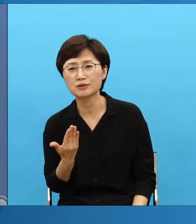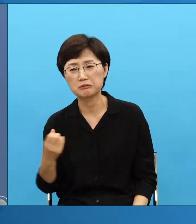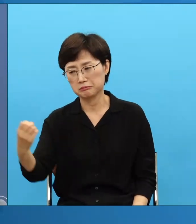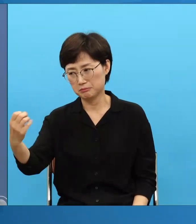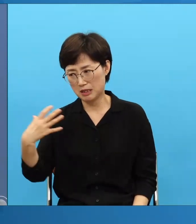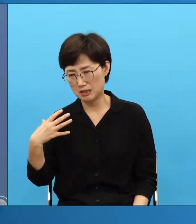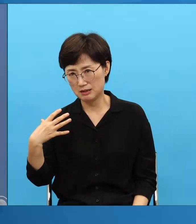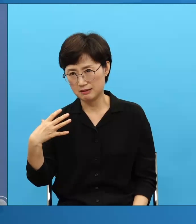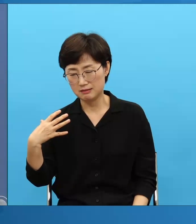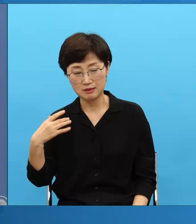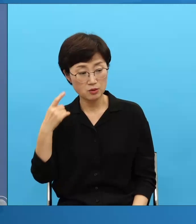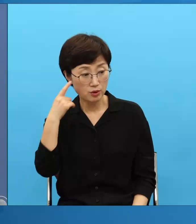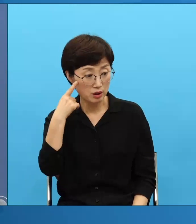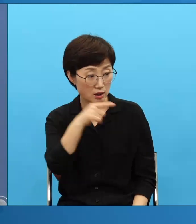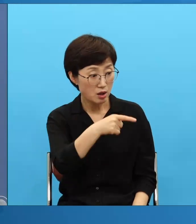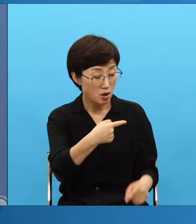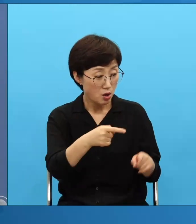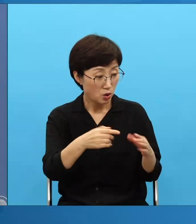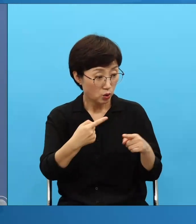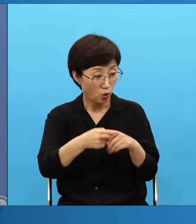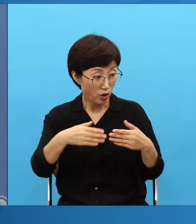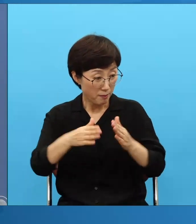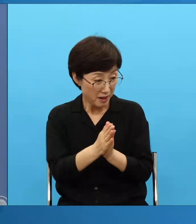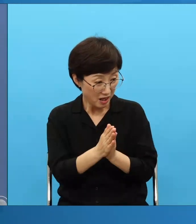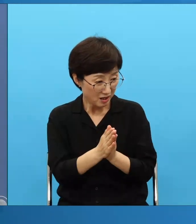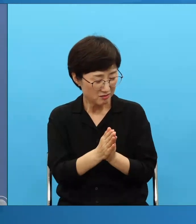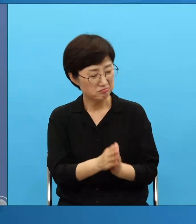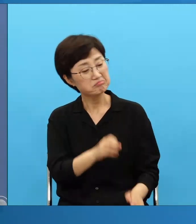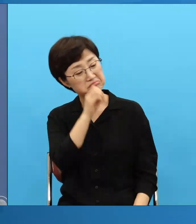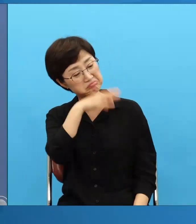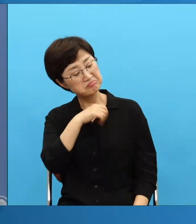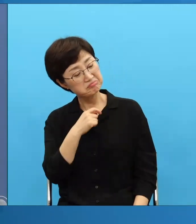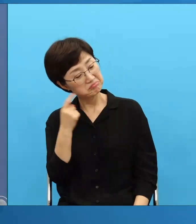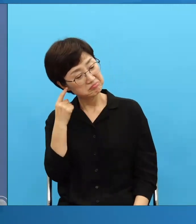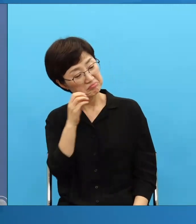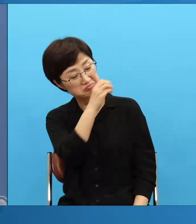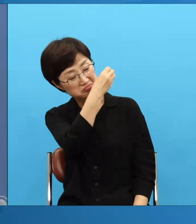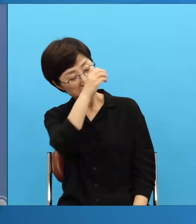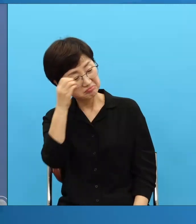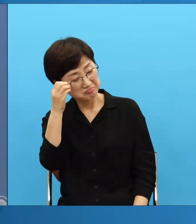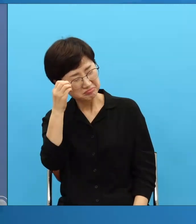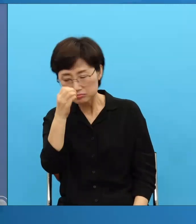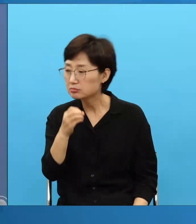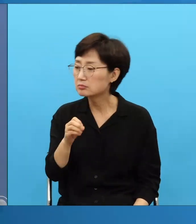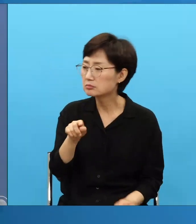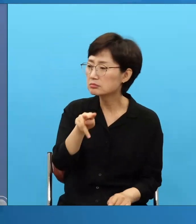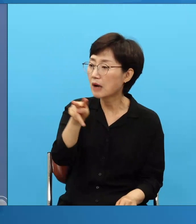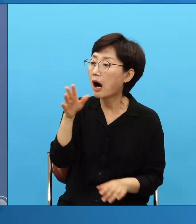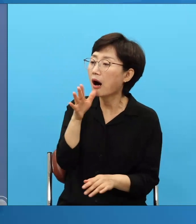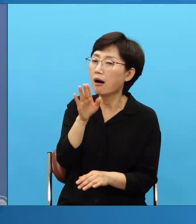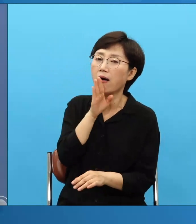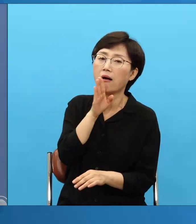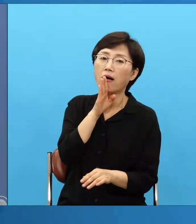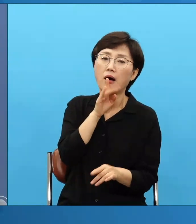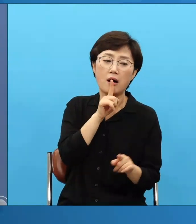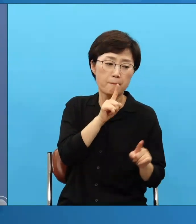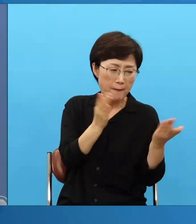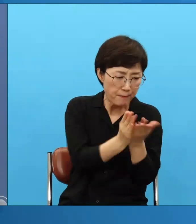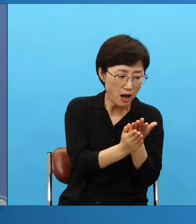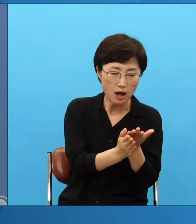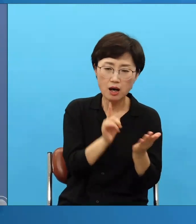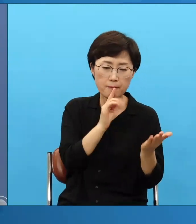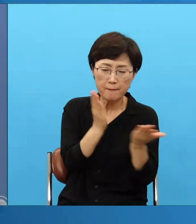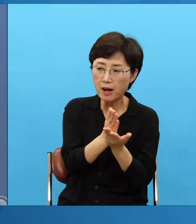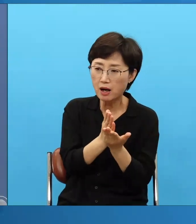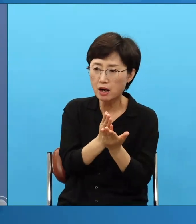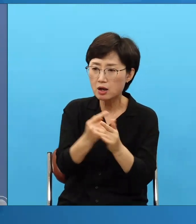truly 하도 heard you. 목사님 문 닫는 게 말이 기다만 듣고 보니 꽉 찼대. And we, after hearing that, we went to go see it in the field, and there are so many 안 churches that are 들어요, closing